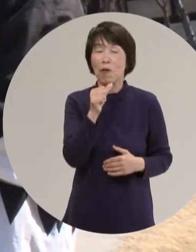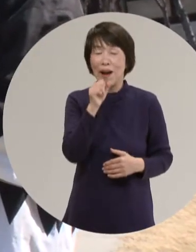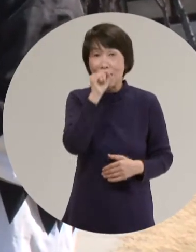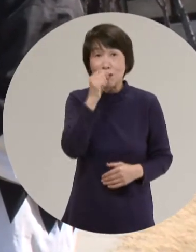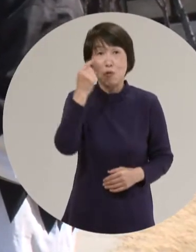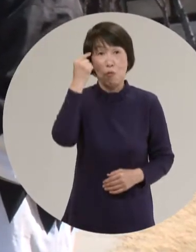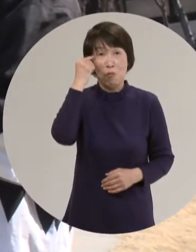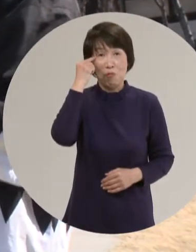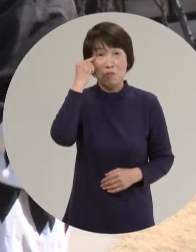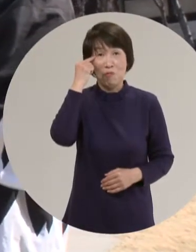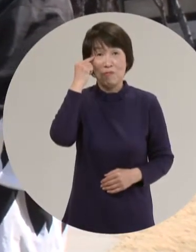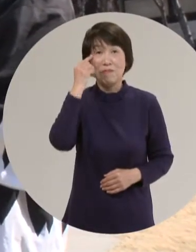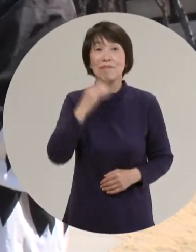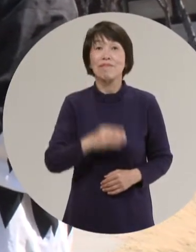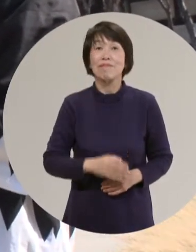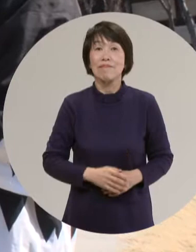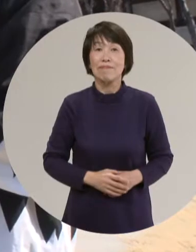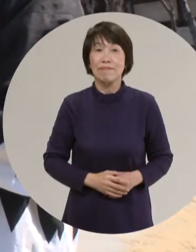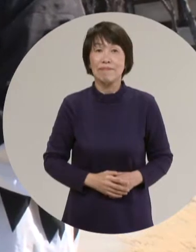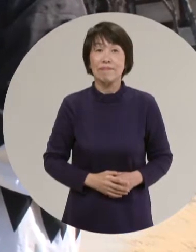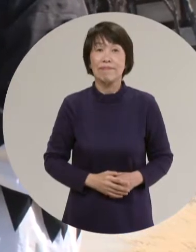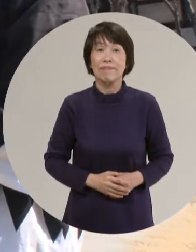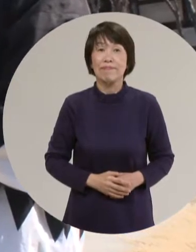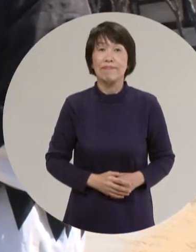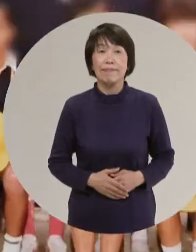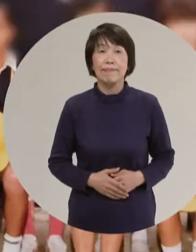が、うん、あの理想ですね。